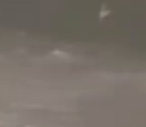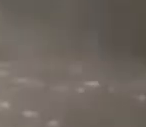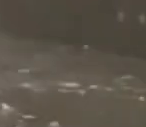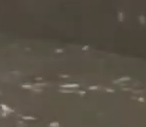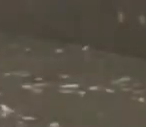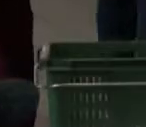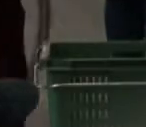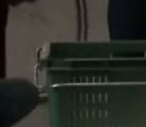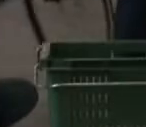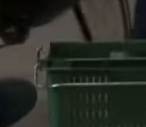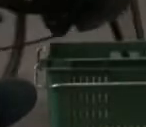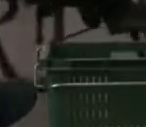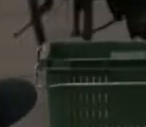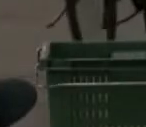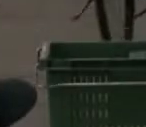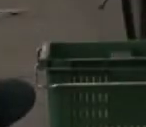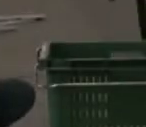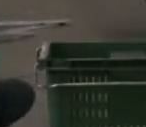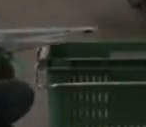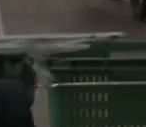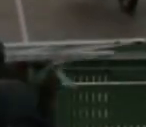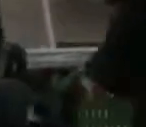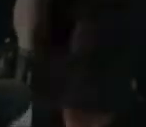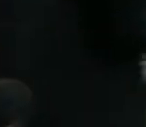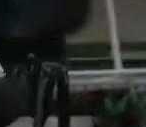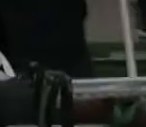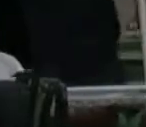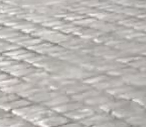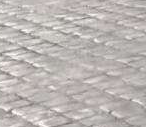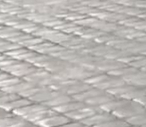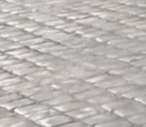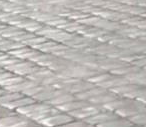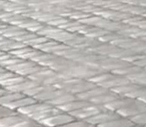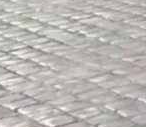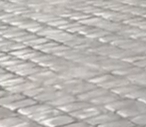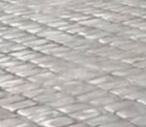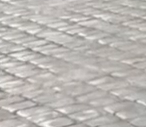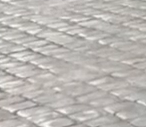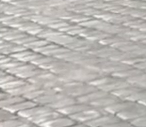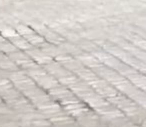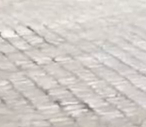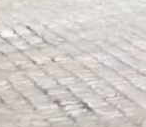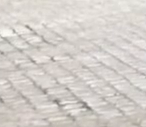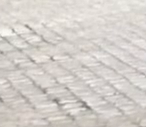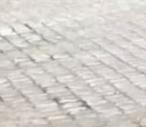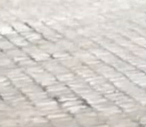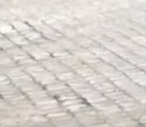העיר אולי תן לי לשנות אני אוהב את העיר הזאת רק ליום אחד